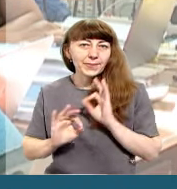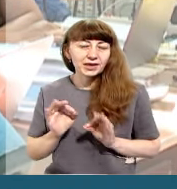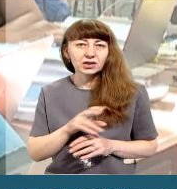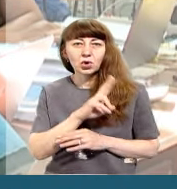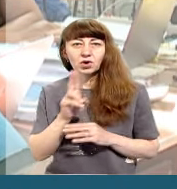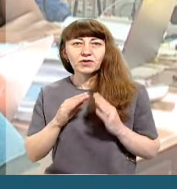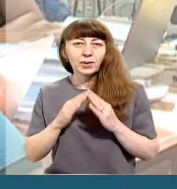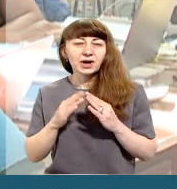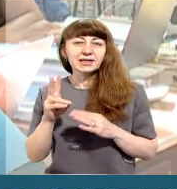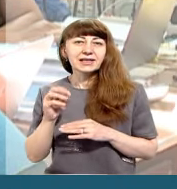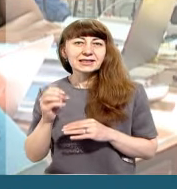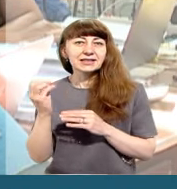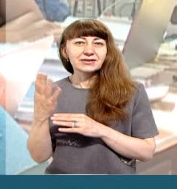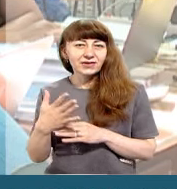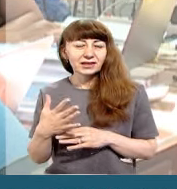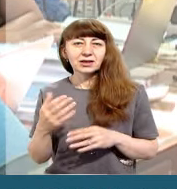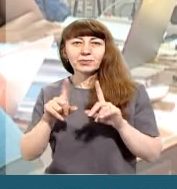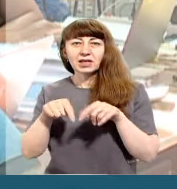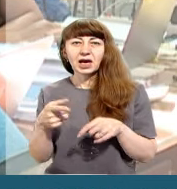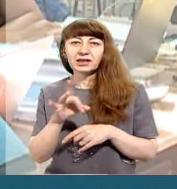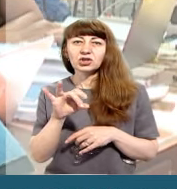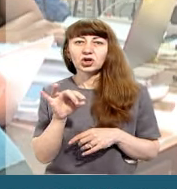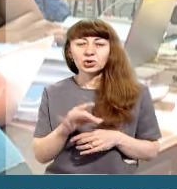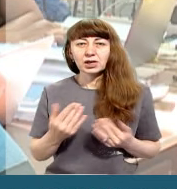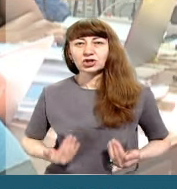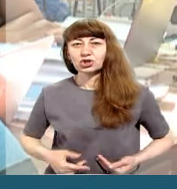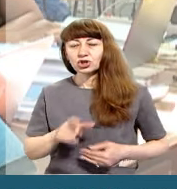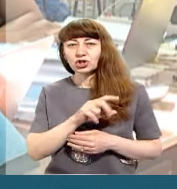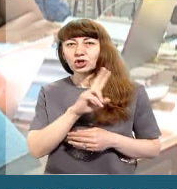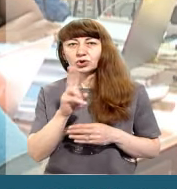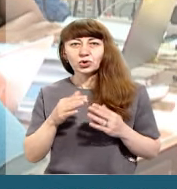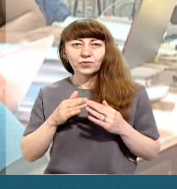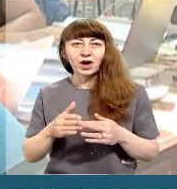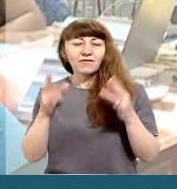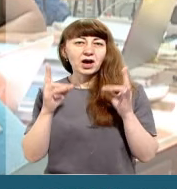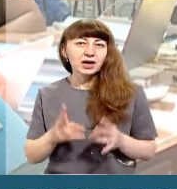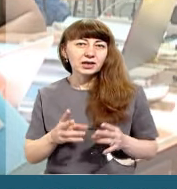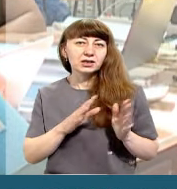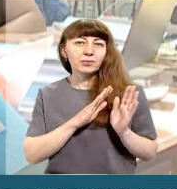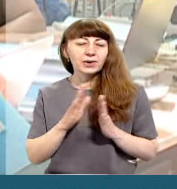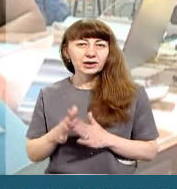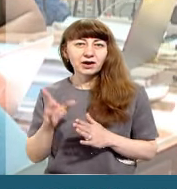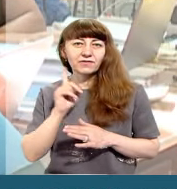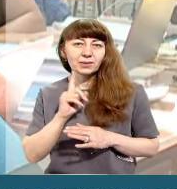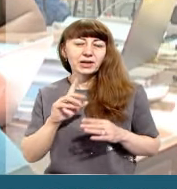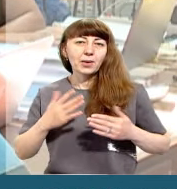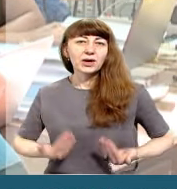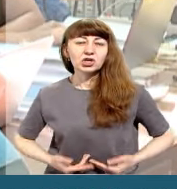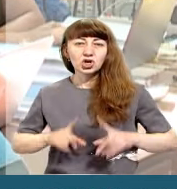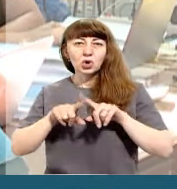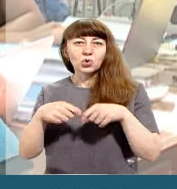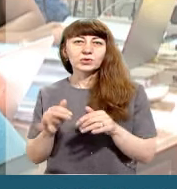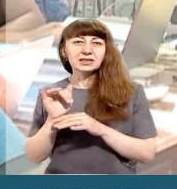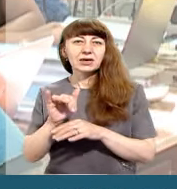чьих домах нет света, мы предоставили генераторы. Для жителей, чьи дома находятся в аварийном состоянии, для временного проживания мы